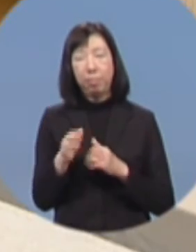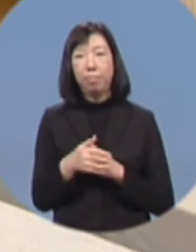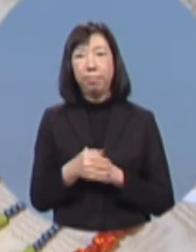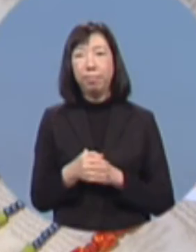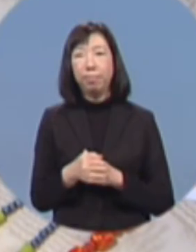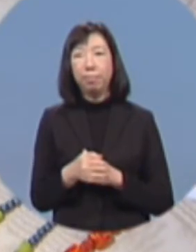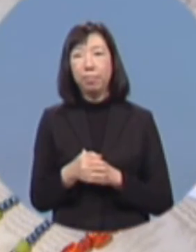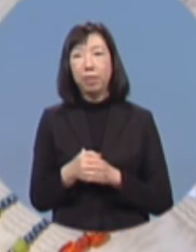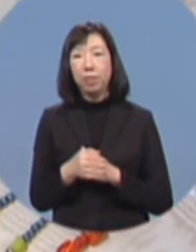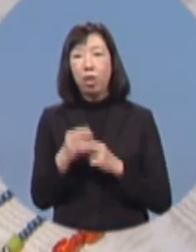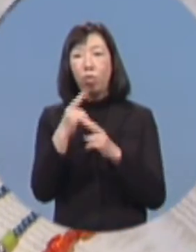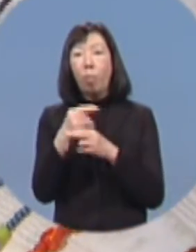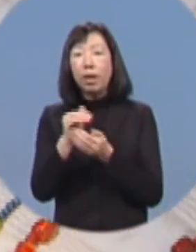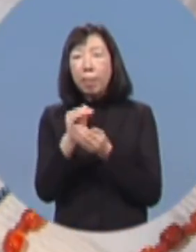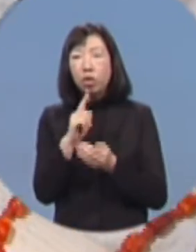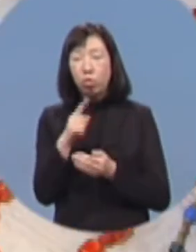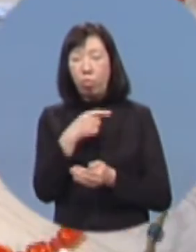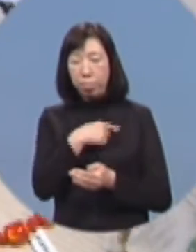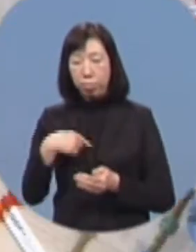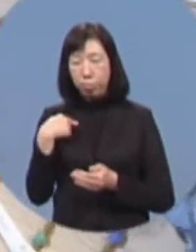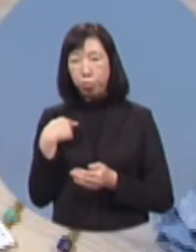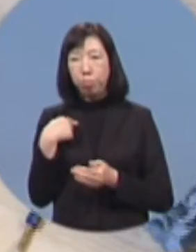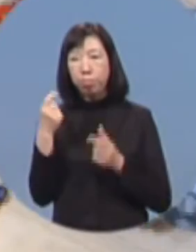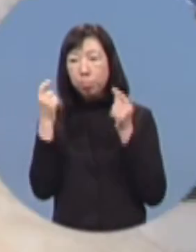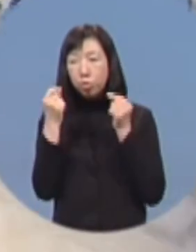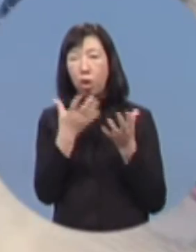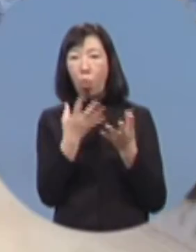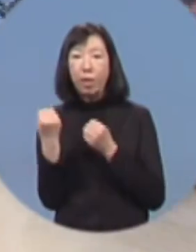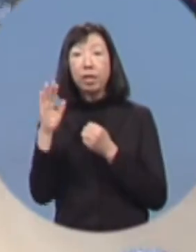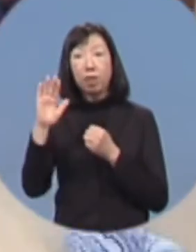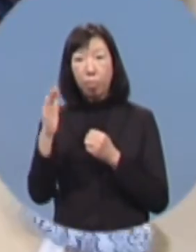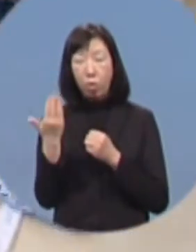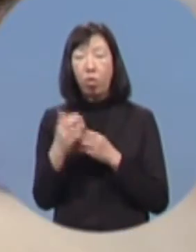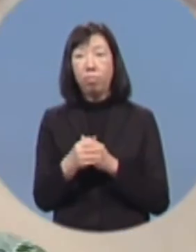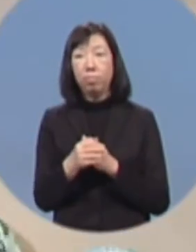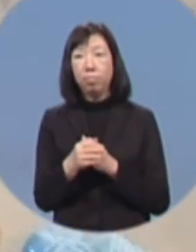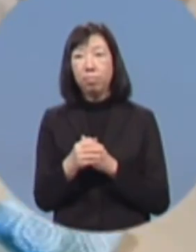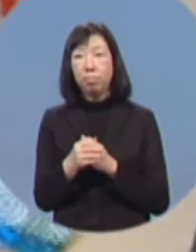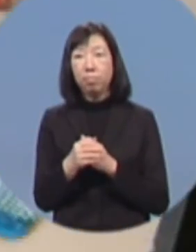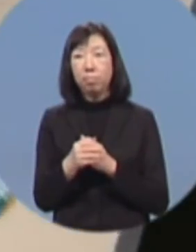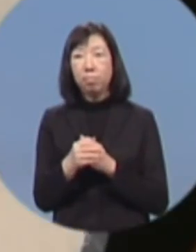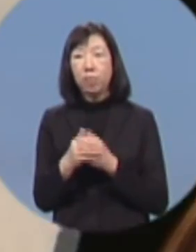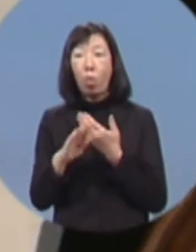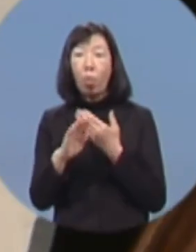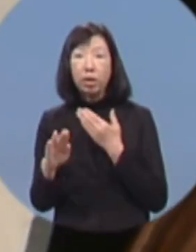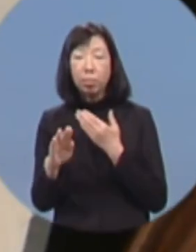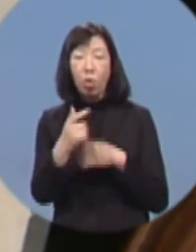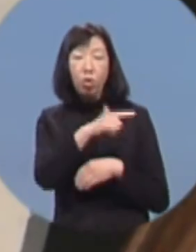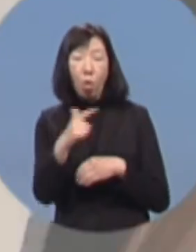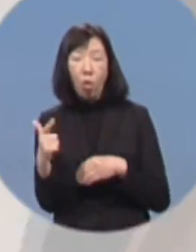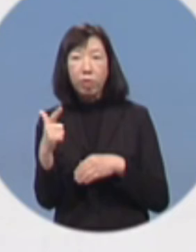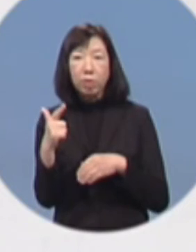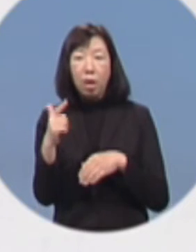ります。トンボ玉自体はアクセサリーとして使われることが最近は多いんですけども、他にもそのいろんな